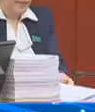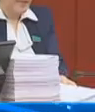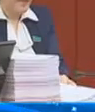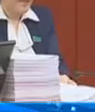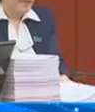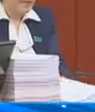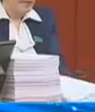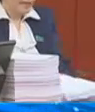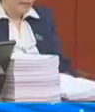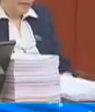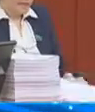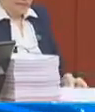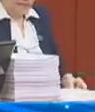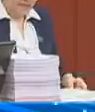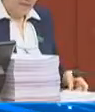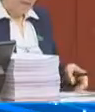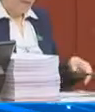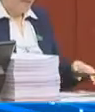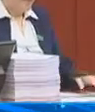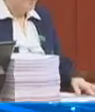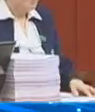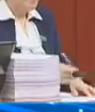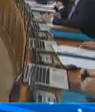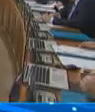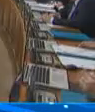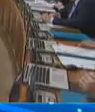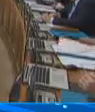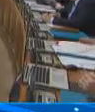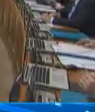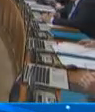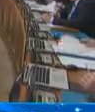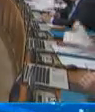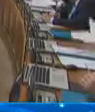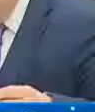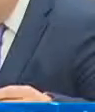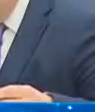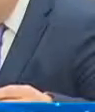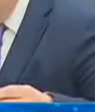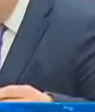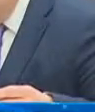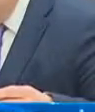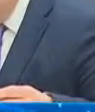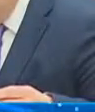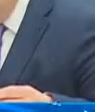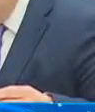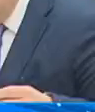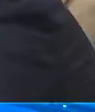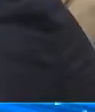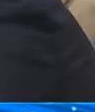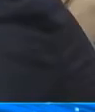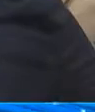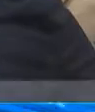бірқатар мемлекеттік функцияларды бәсекелес ортаға беруді талап етеді, деді төменгі палата спикері. Жалпы 130-ға жуық функция